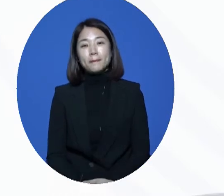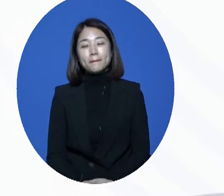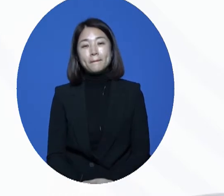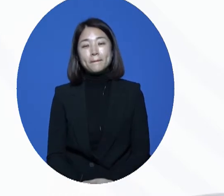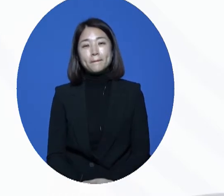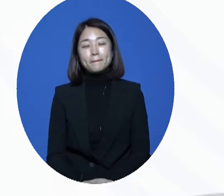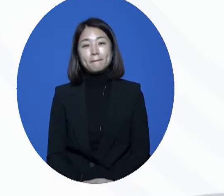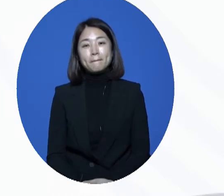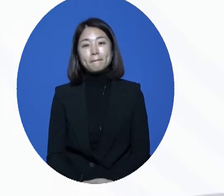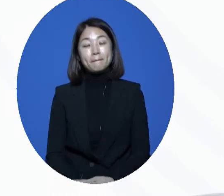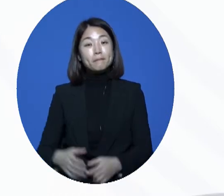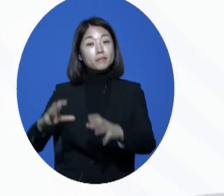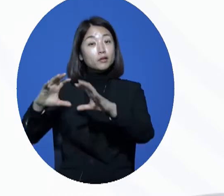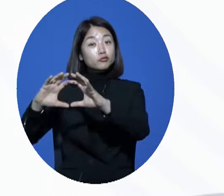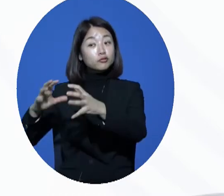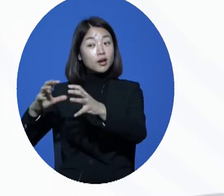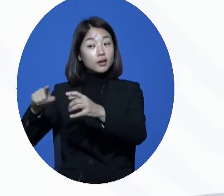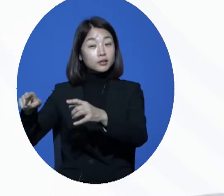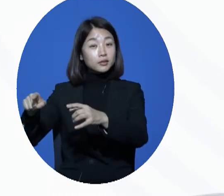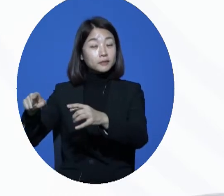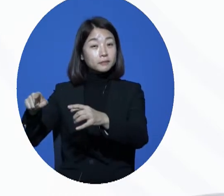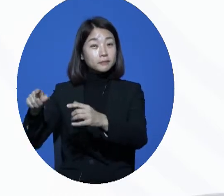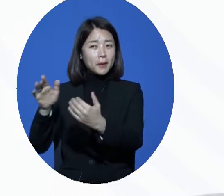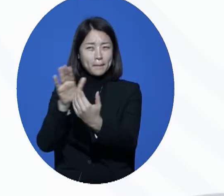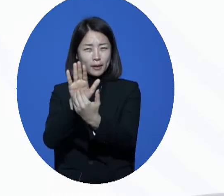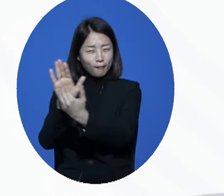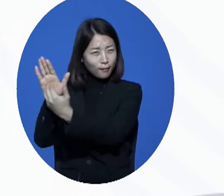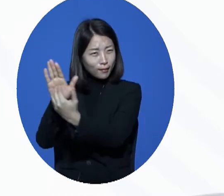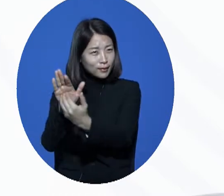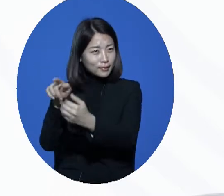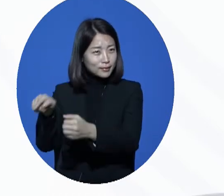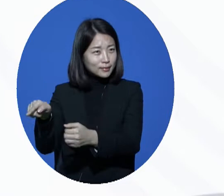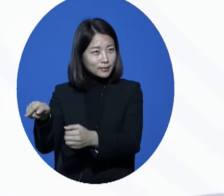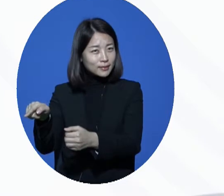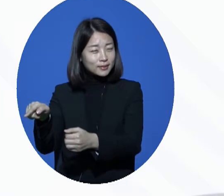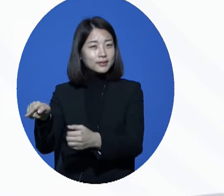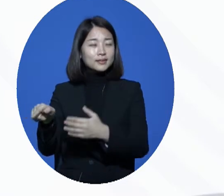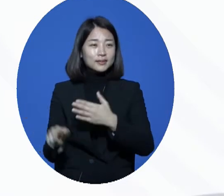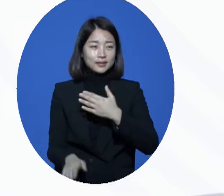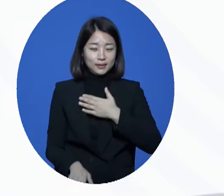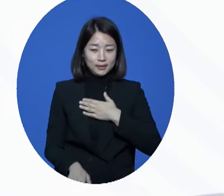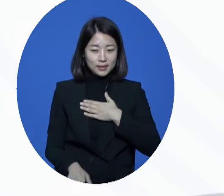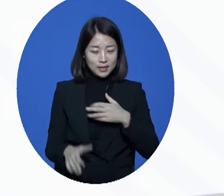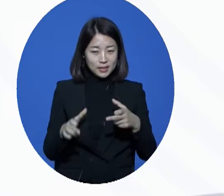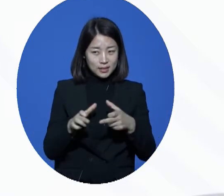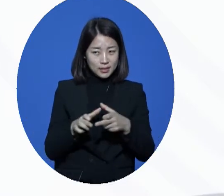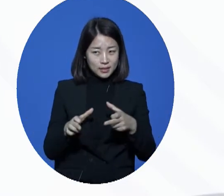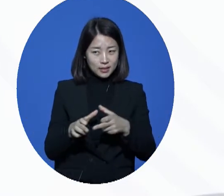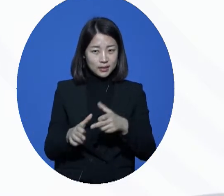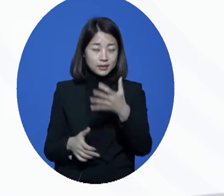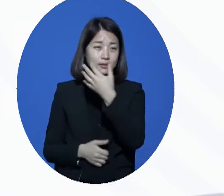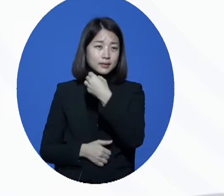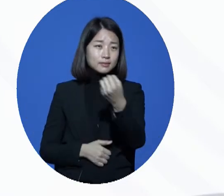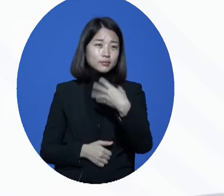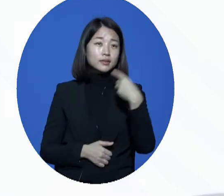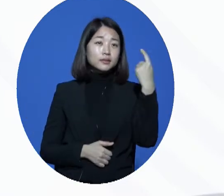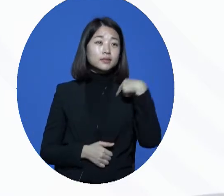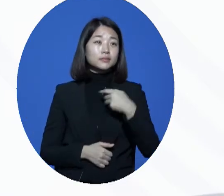그리고 국가의 방역은 그에게서 장애인을 제외한 인간으로서의 모든 속성을